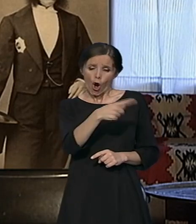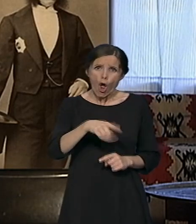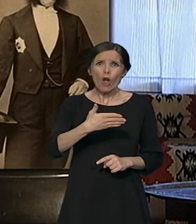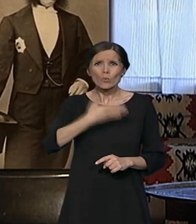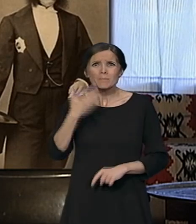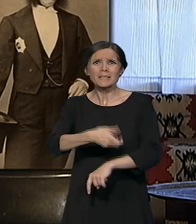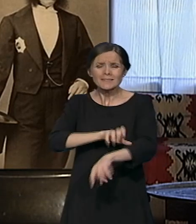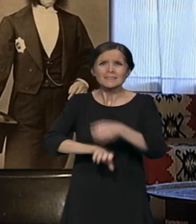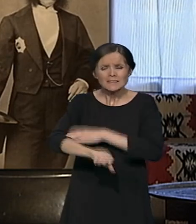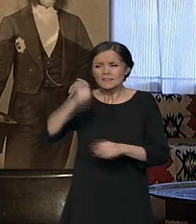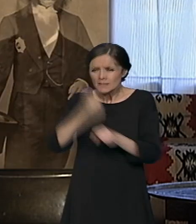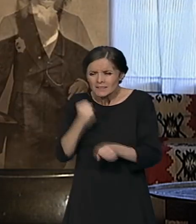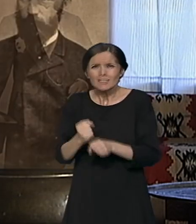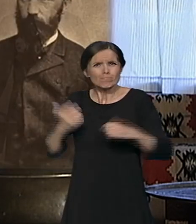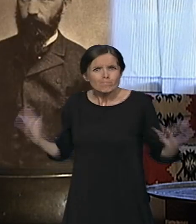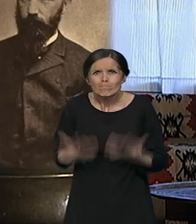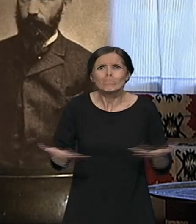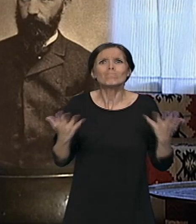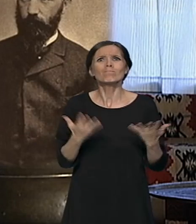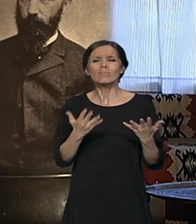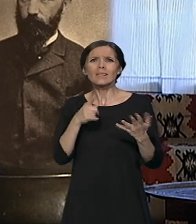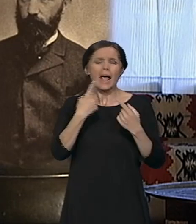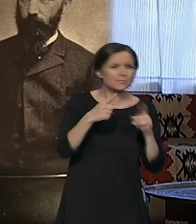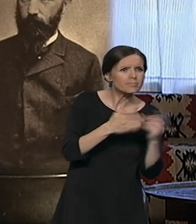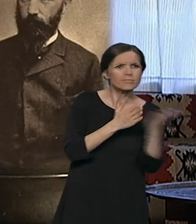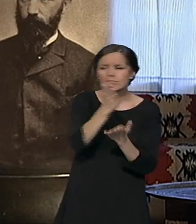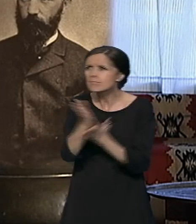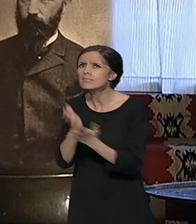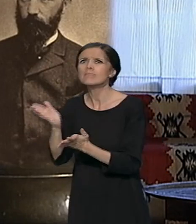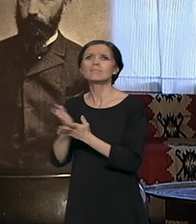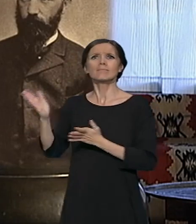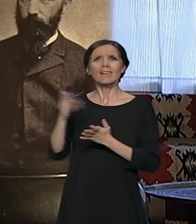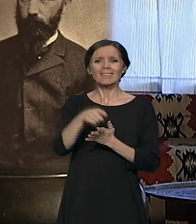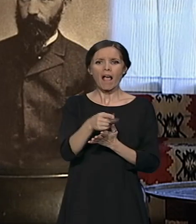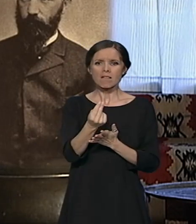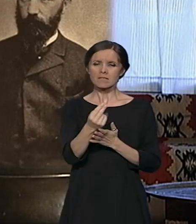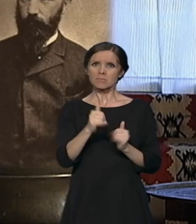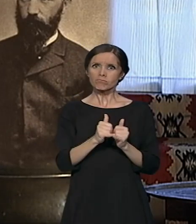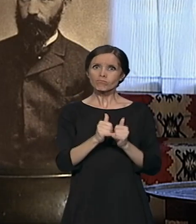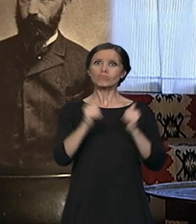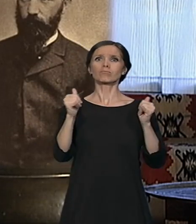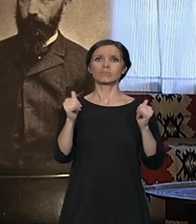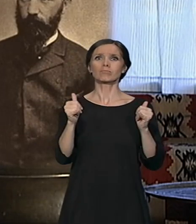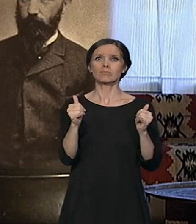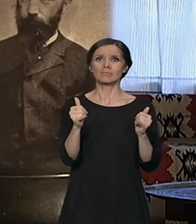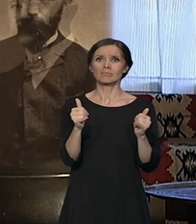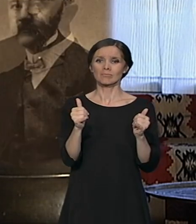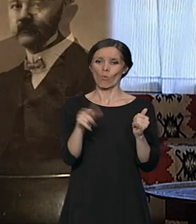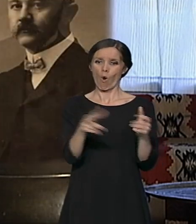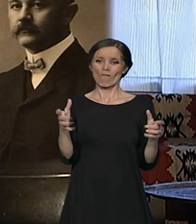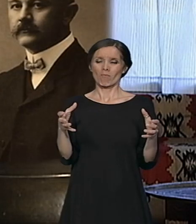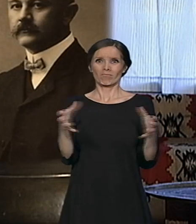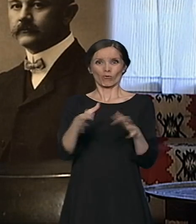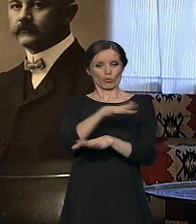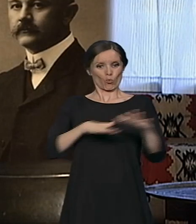da pokrenu čitav niz grana i da razviju čitav niz grana u ovom društvu